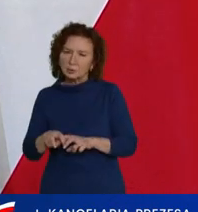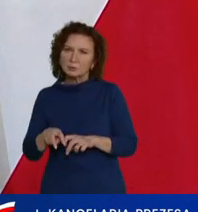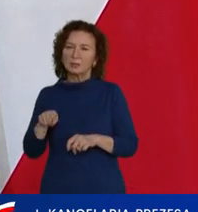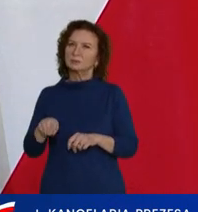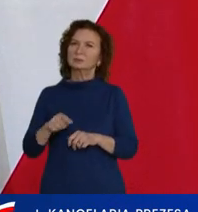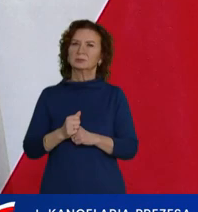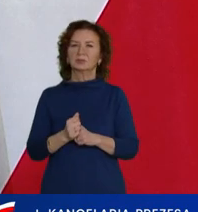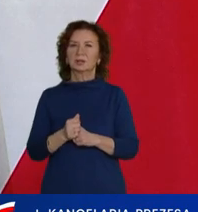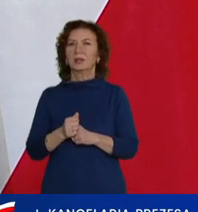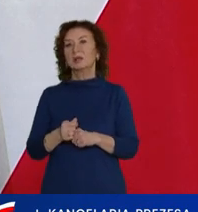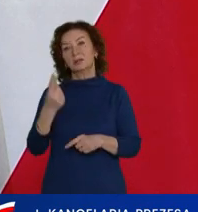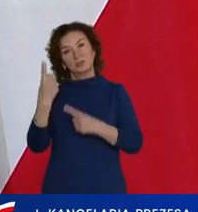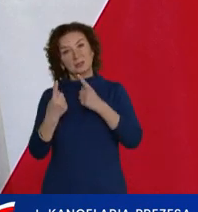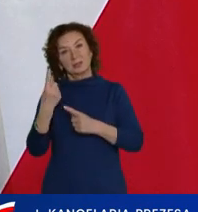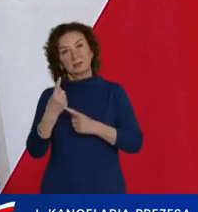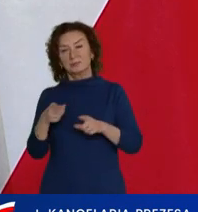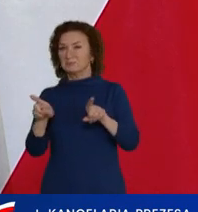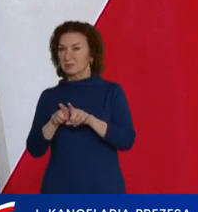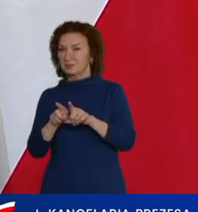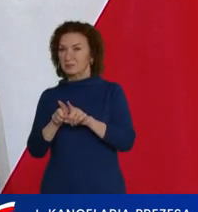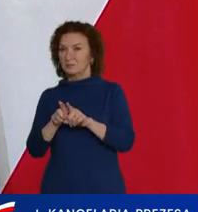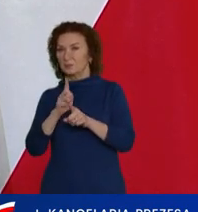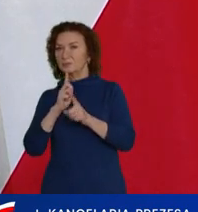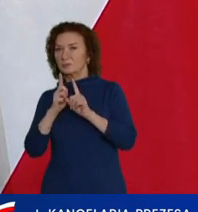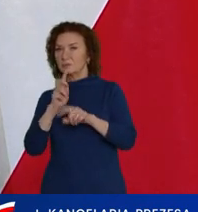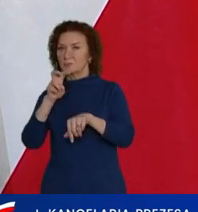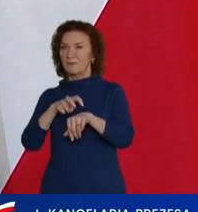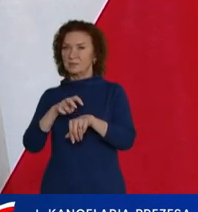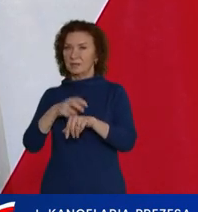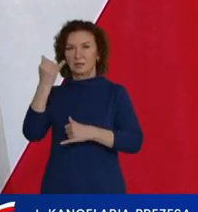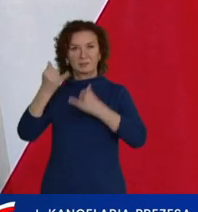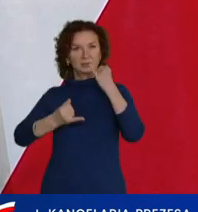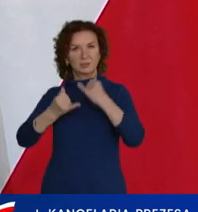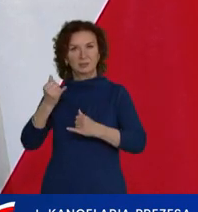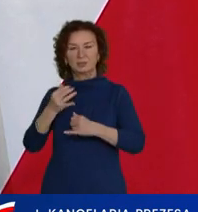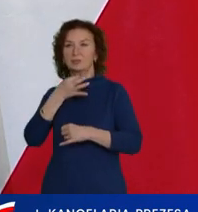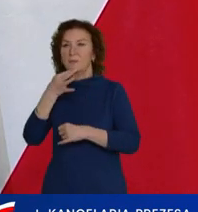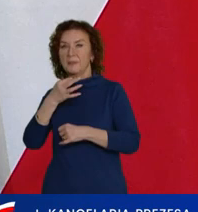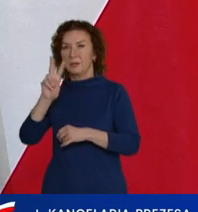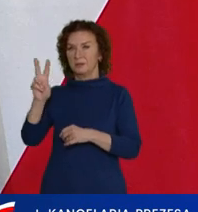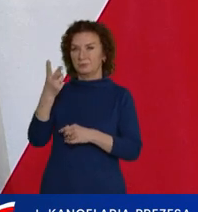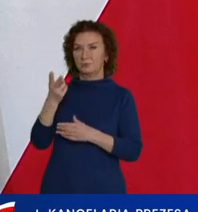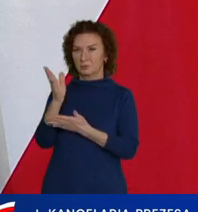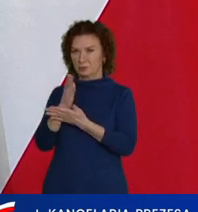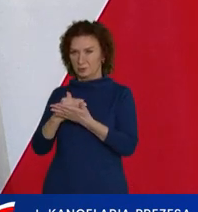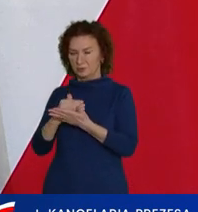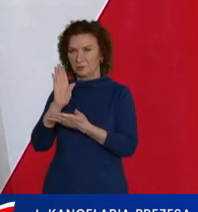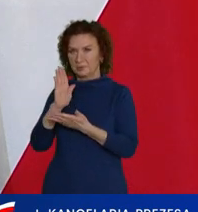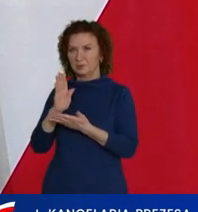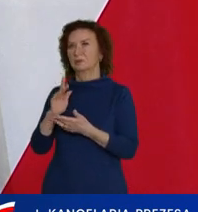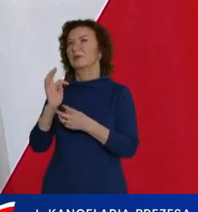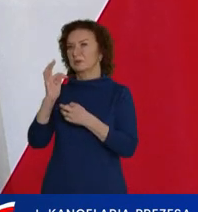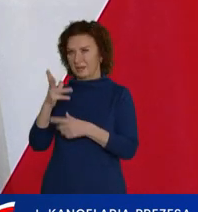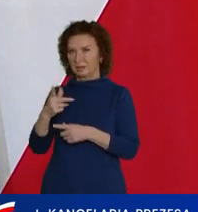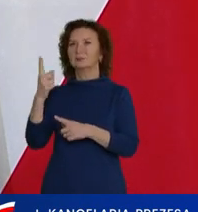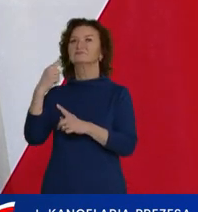też jednak konsultacji z lekarzem. Jeżeli któreś z pytań w tej drugiej części będą zawierały odpowiedź twierdzącą,